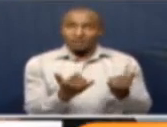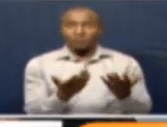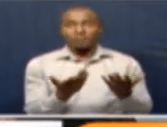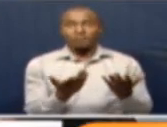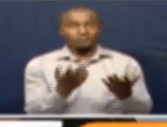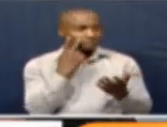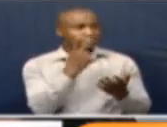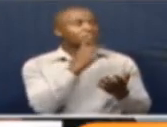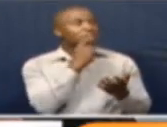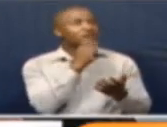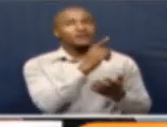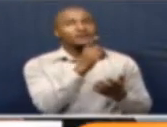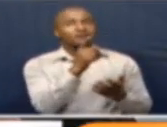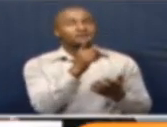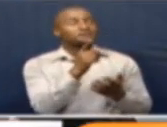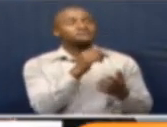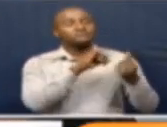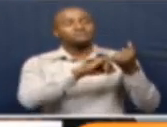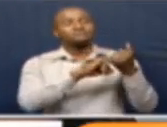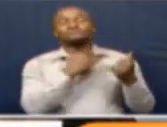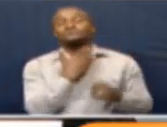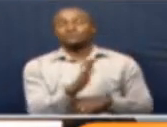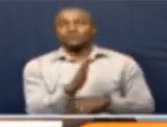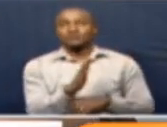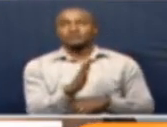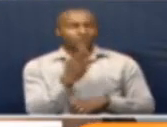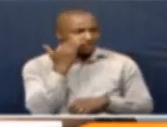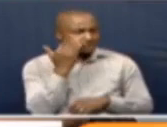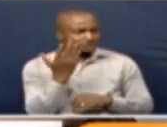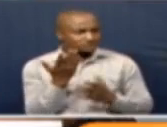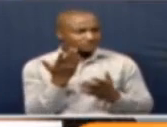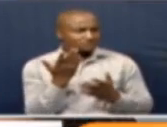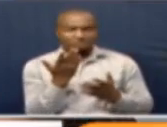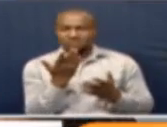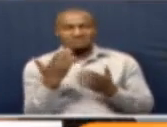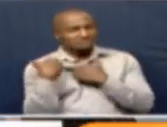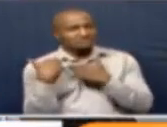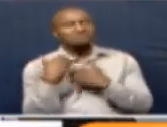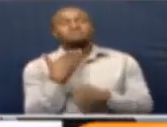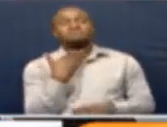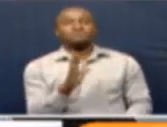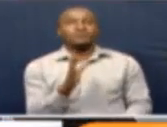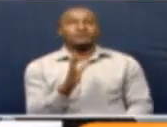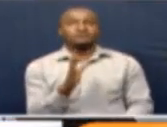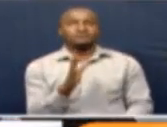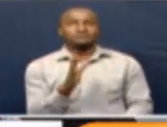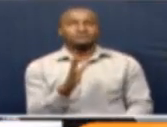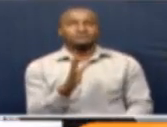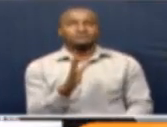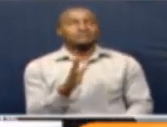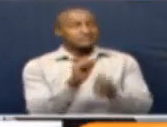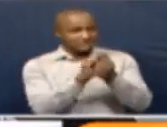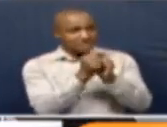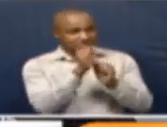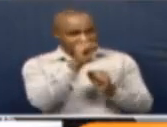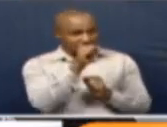hao wanaume hawataki kuoa. Hawataki kuoa kwa sababu ya kwamba hawataki nini? Majukumu. Sasa vile mnavyosema kumebadilika kweli,